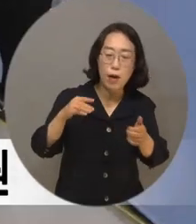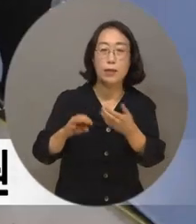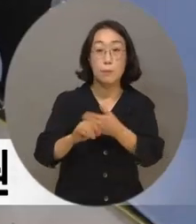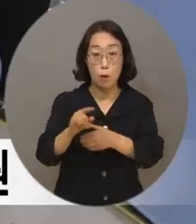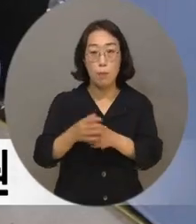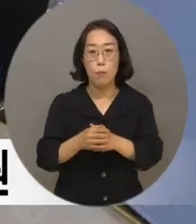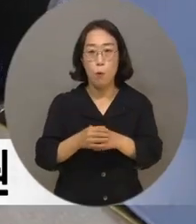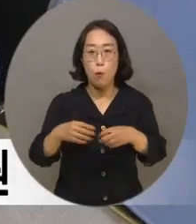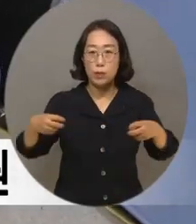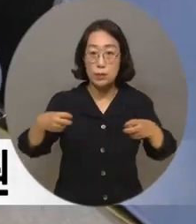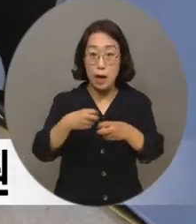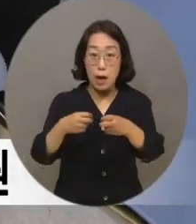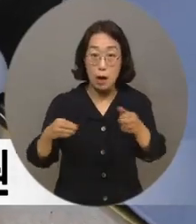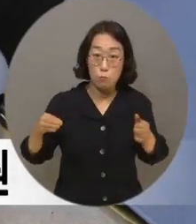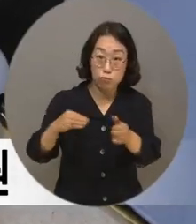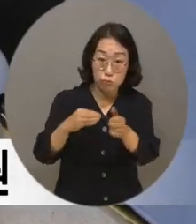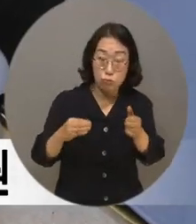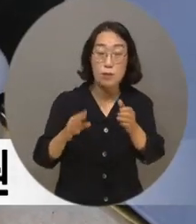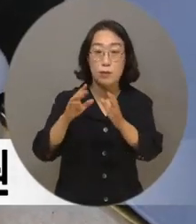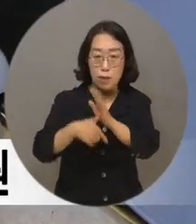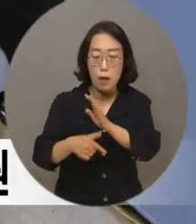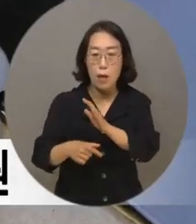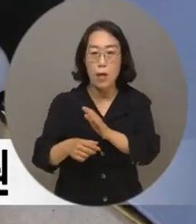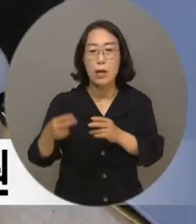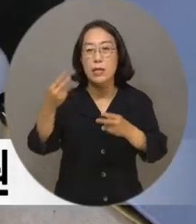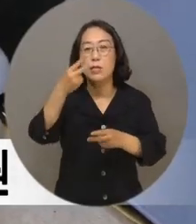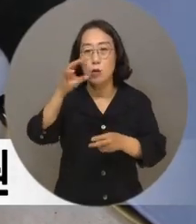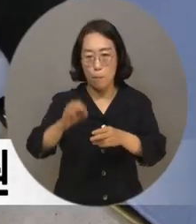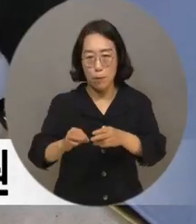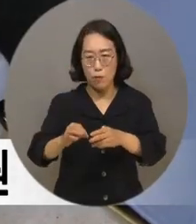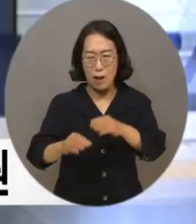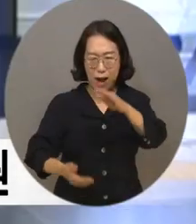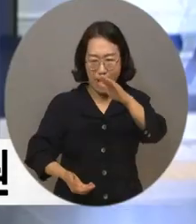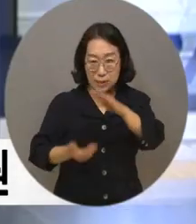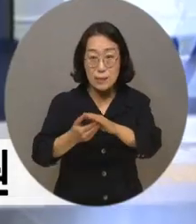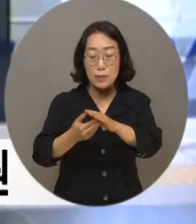최대 2천만 원까지 지급됩니다. 보험 청구 기간은